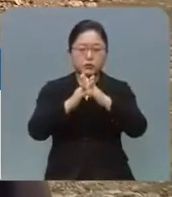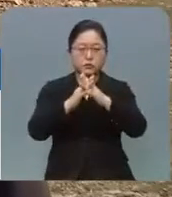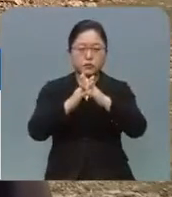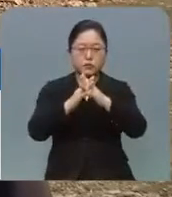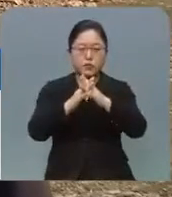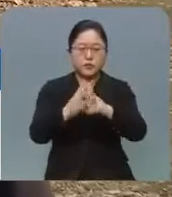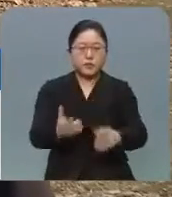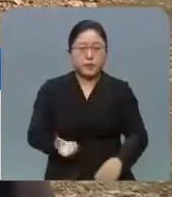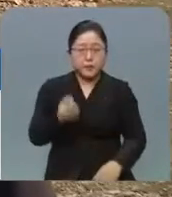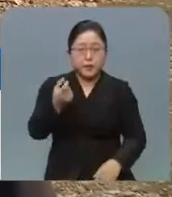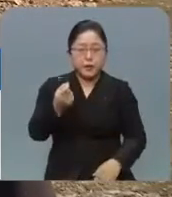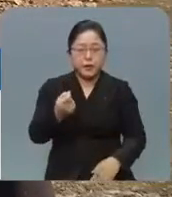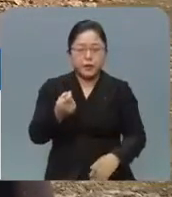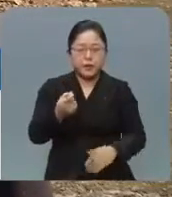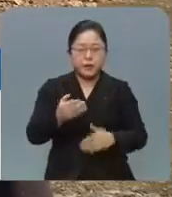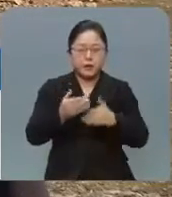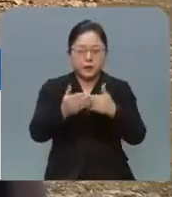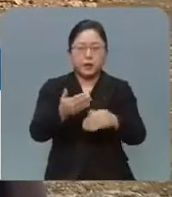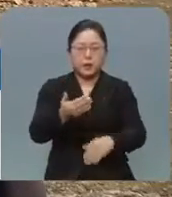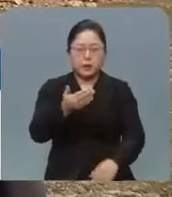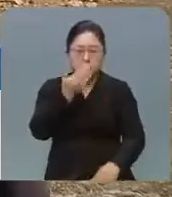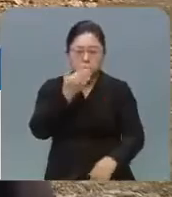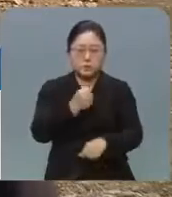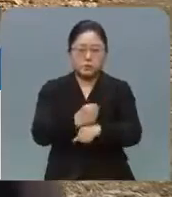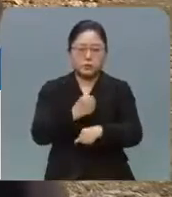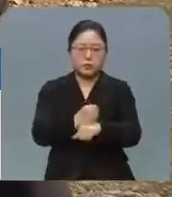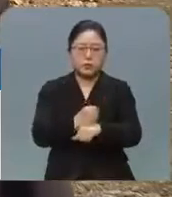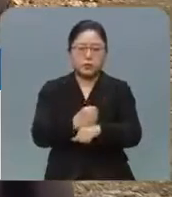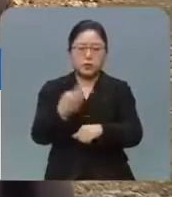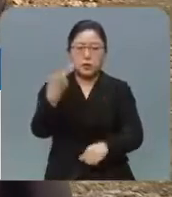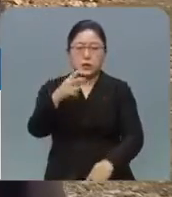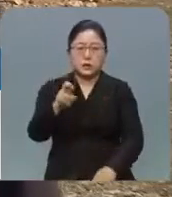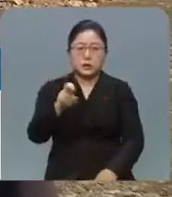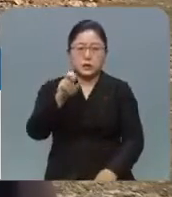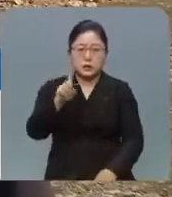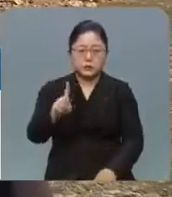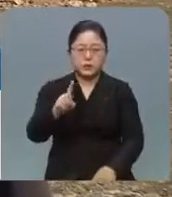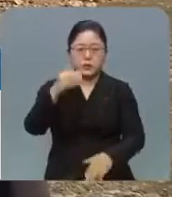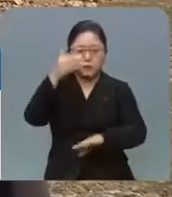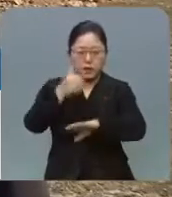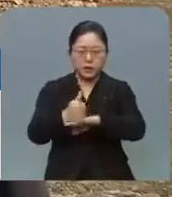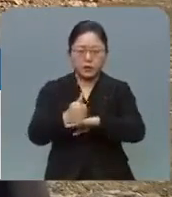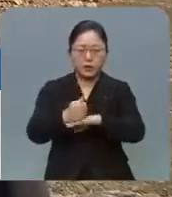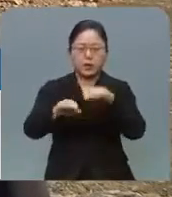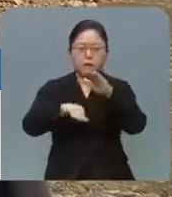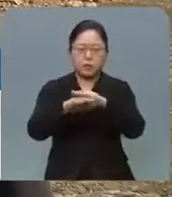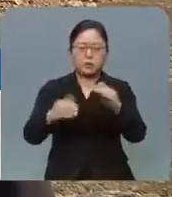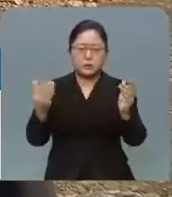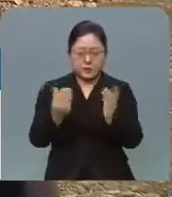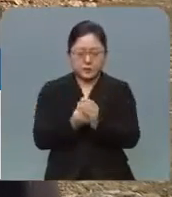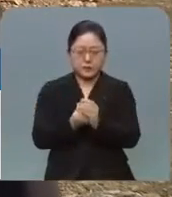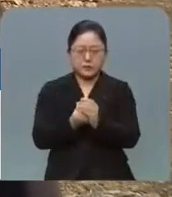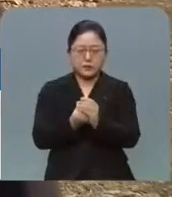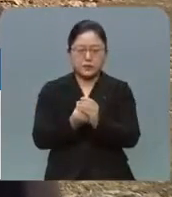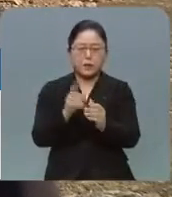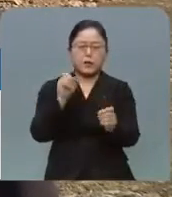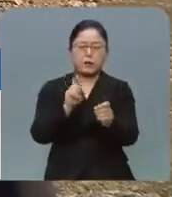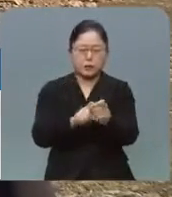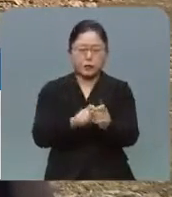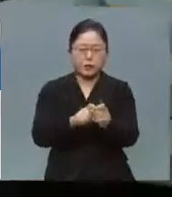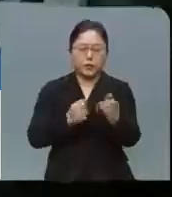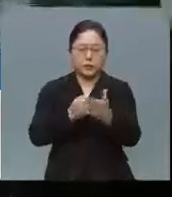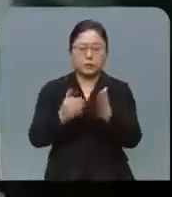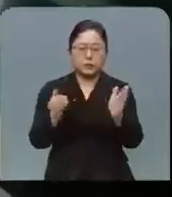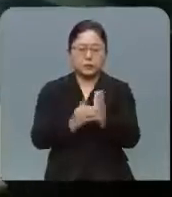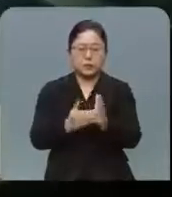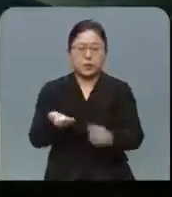부분들을 조속히 추진할 수 있게끔 저희가 2011년 말까지 해서 공사를 완공토로 목표로 삼고